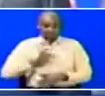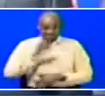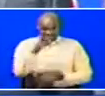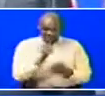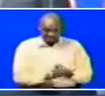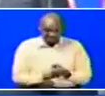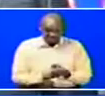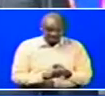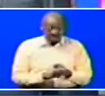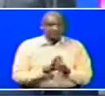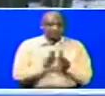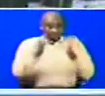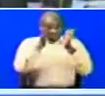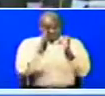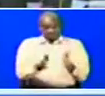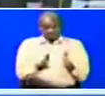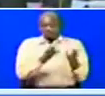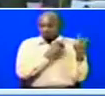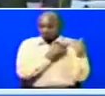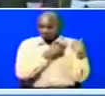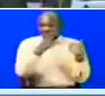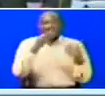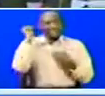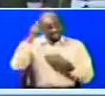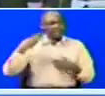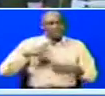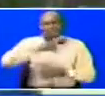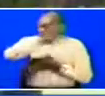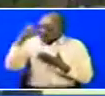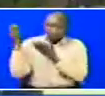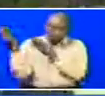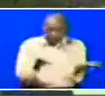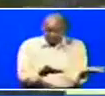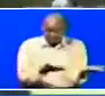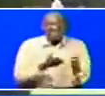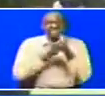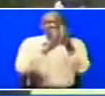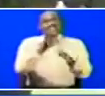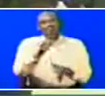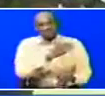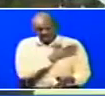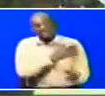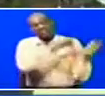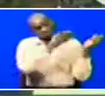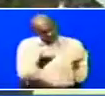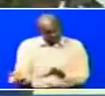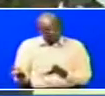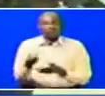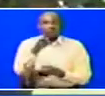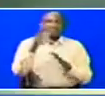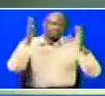mkuu wa utumishi wa umma pia alisema kila Mkenya amekaribishwa, wakiwemo viongozi wa NASA kwa sherehe